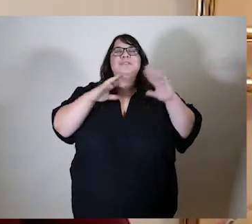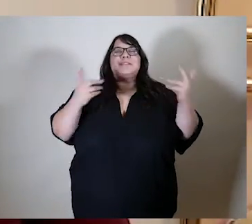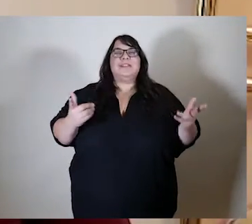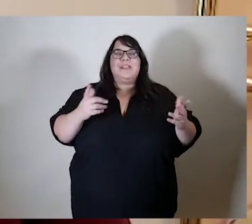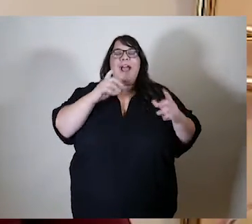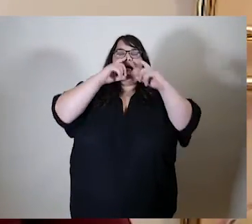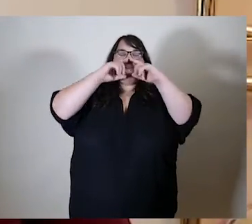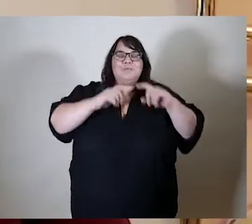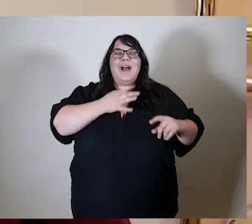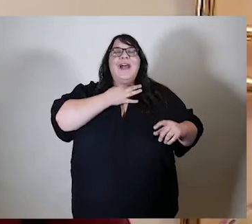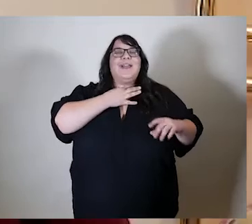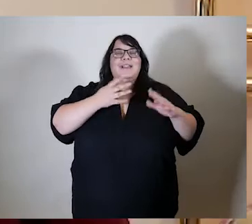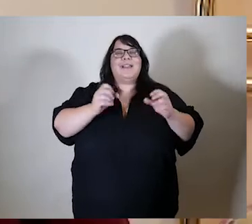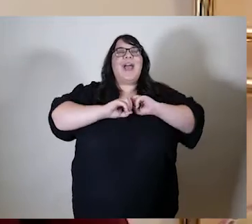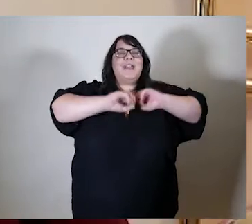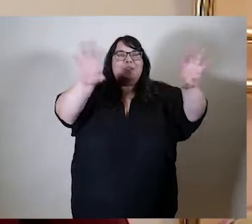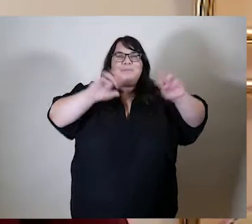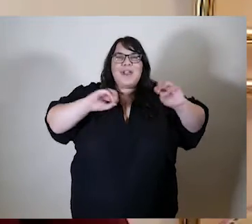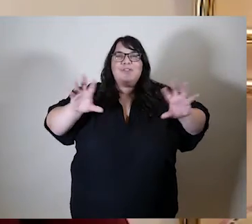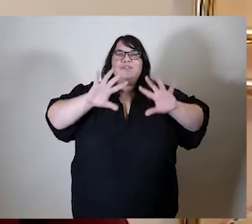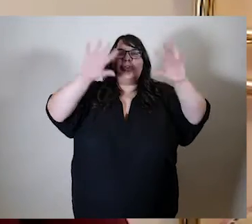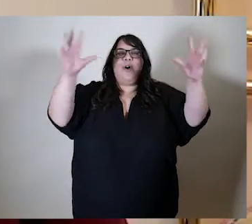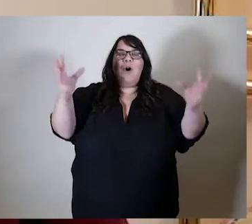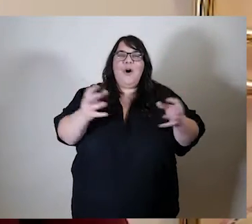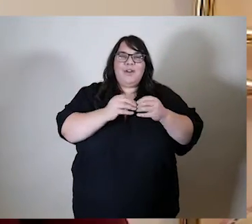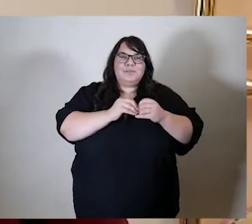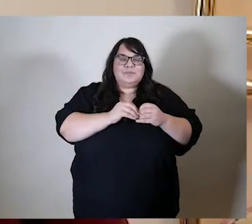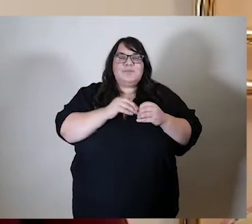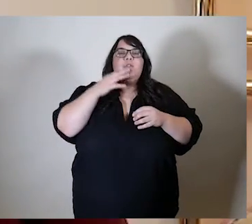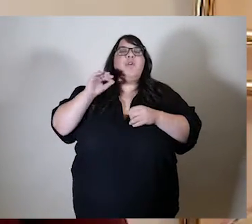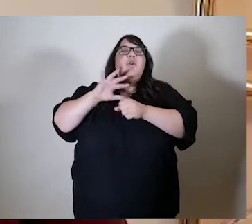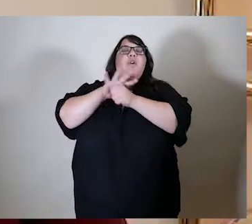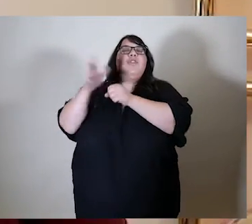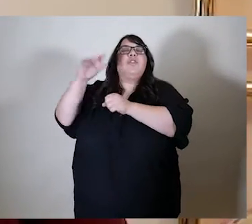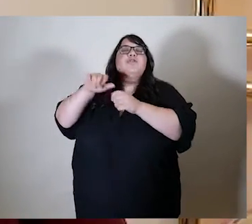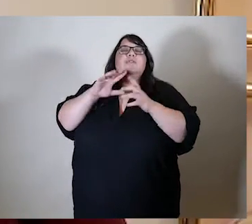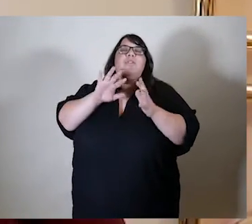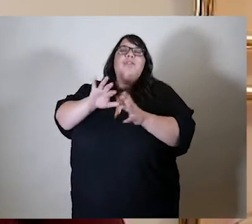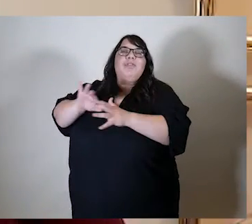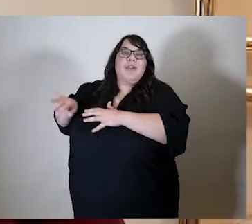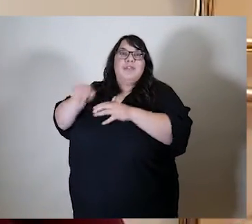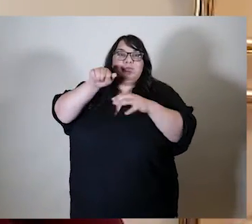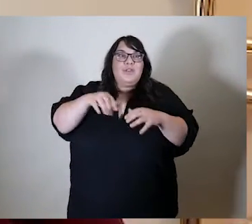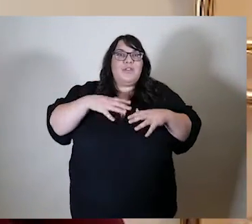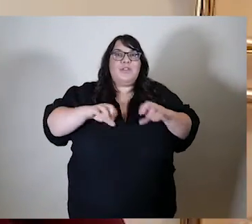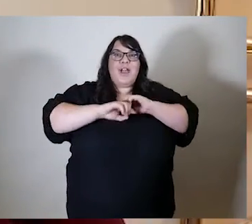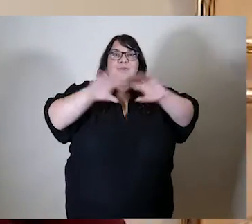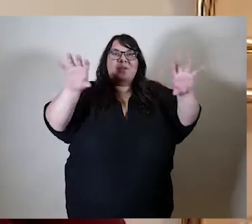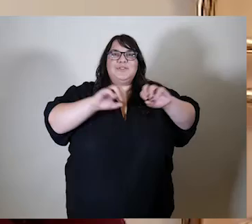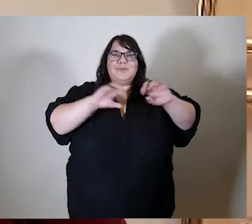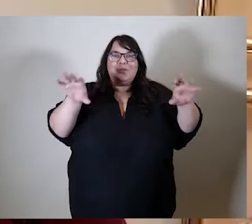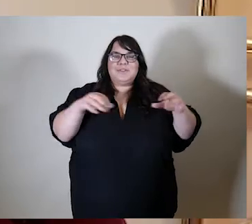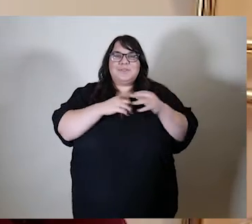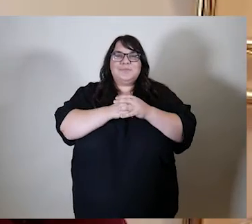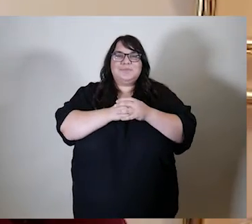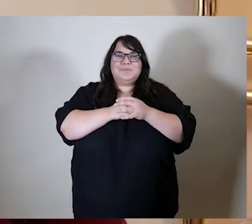για ενημέρωση και ευαισθητοποίηση της κοινωνίας που εξαιτίας του κορονοϊού τέθηκαν σε δεύτερη μοίρα. Αποδεικνύει όμως